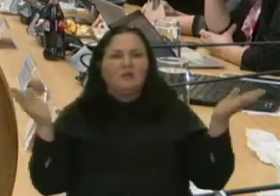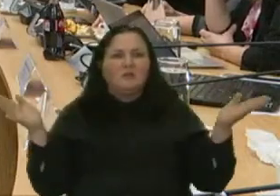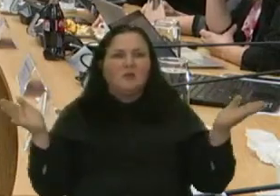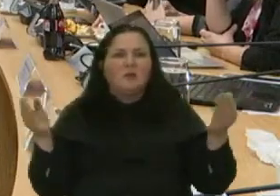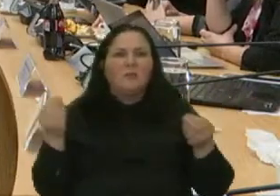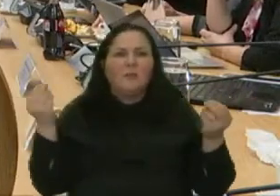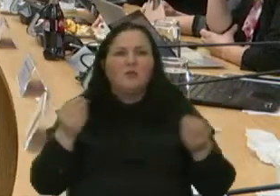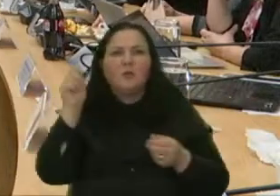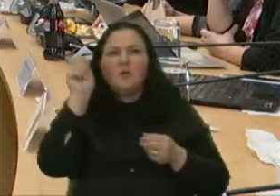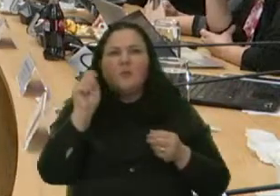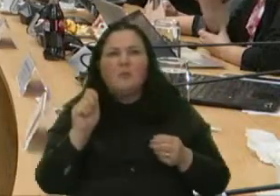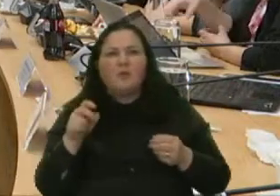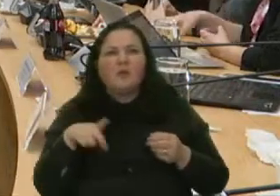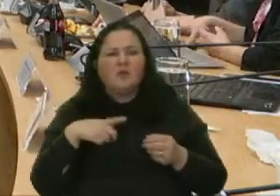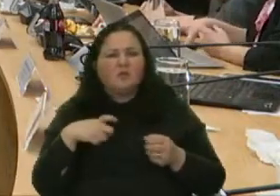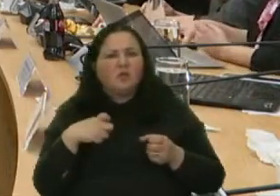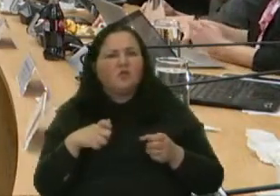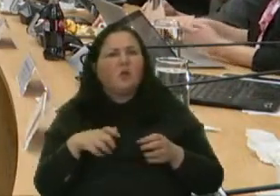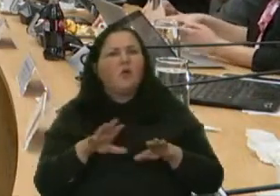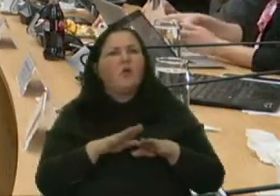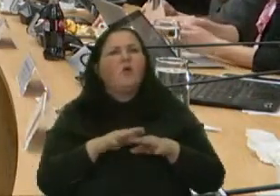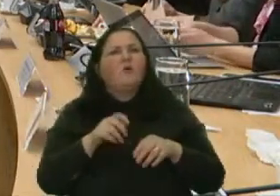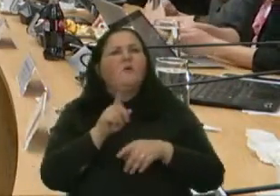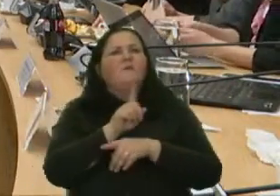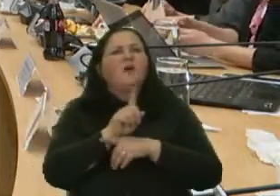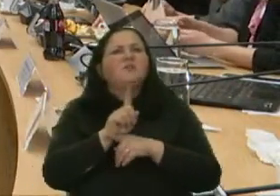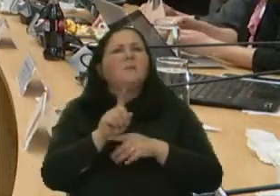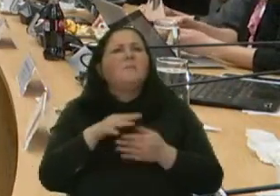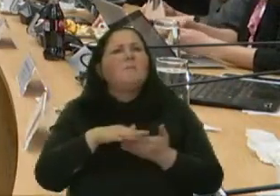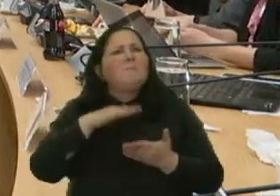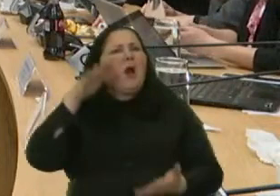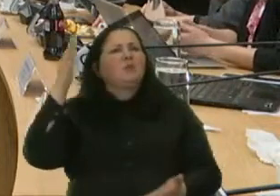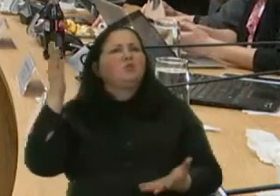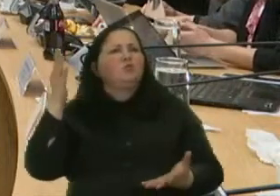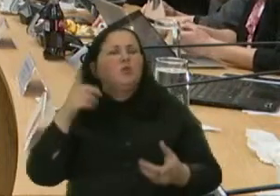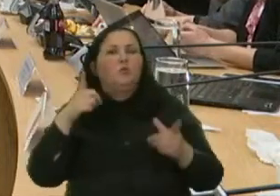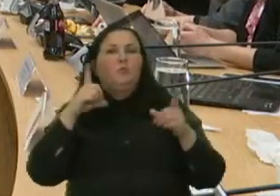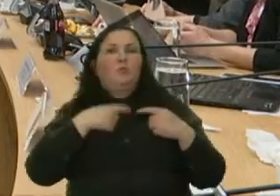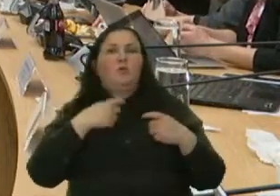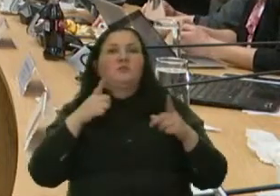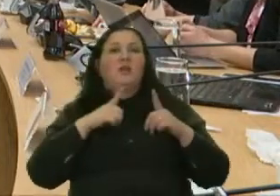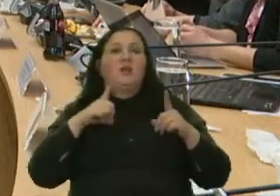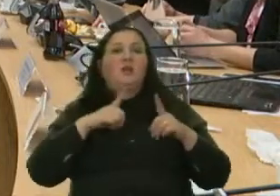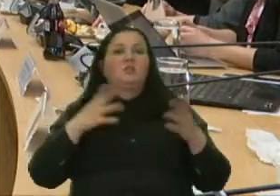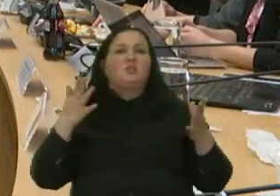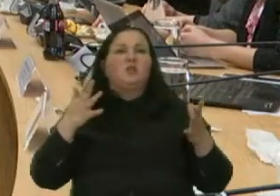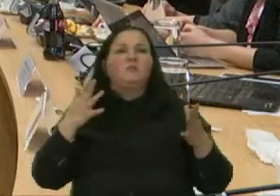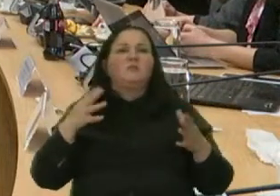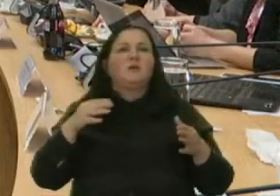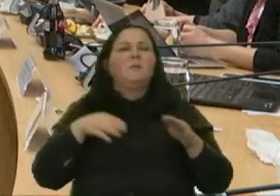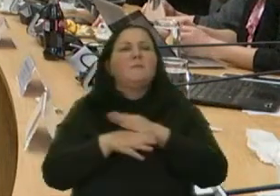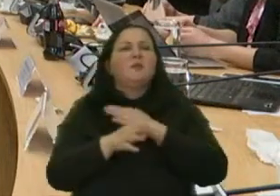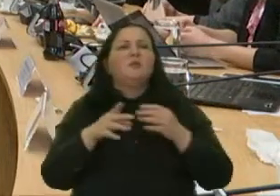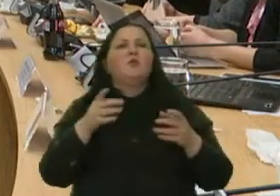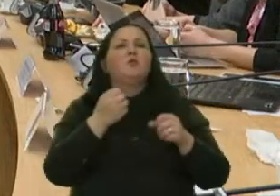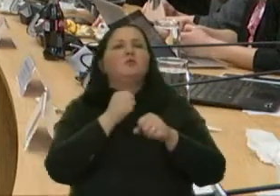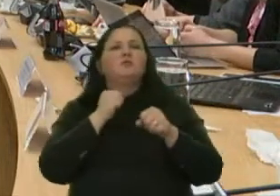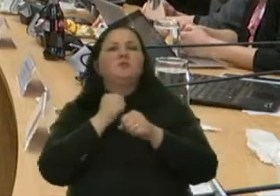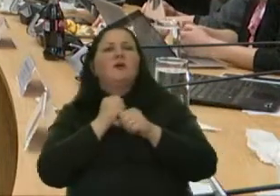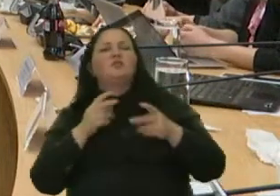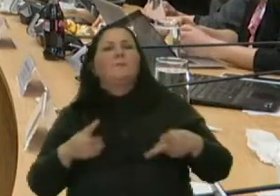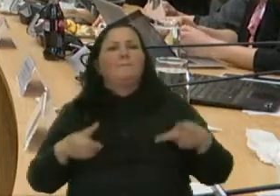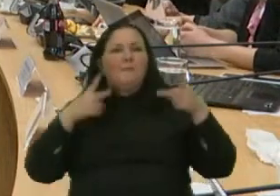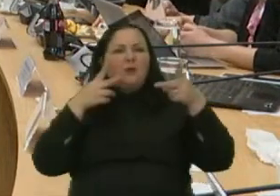proiectul acesta într o fază matură nu poate să aștepte metroul ca să facă pasajul b pe care doriți dumneavoastră cu toate studiile